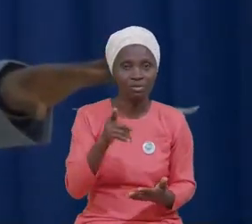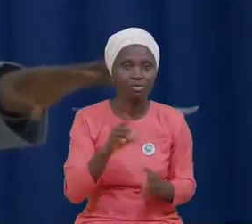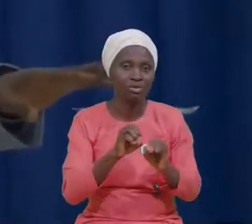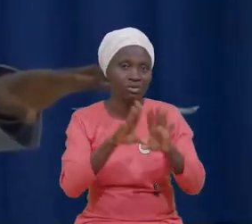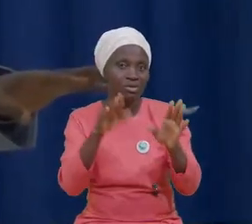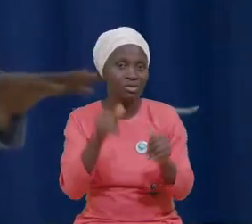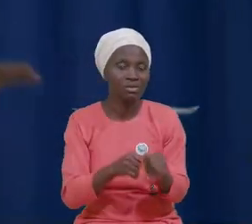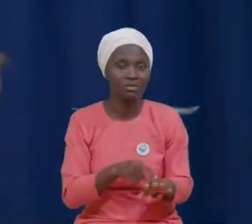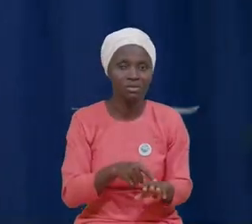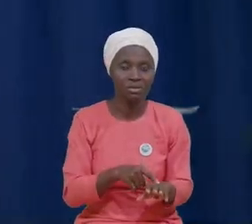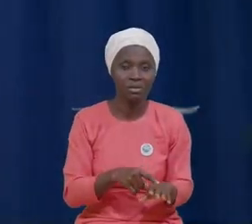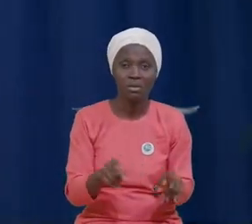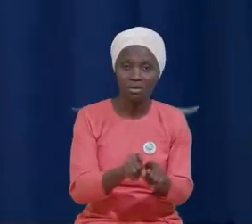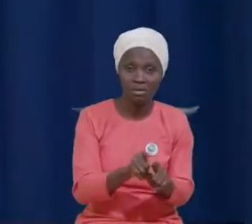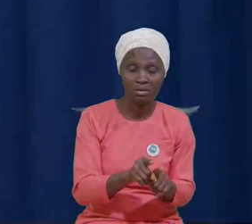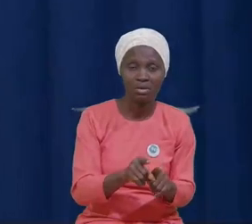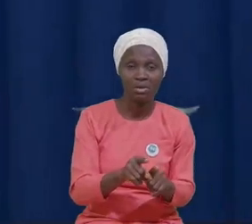Et même si c'est